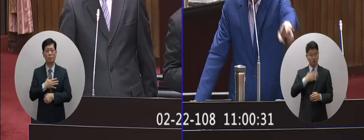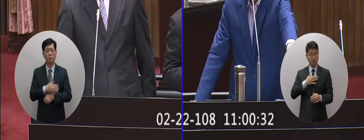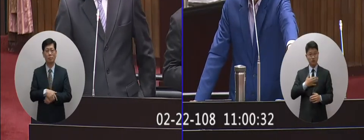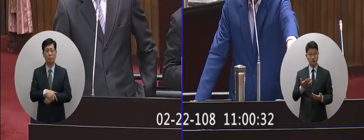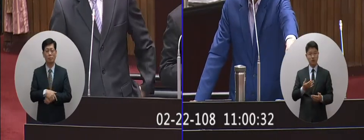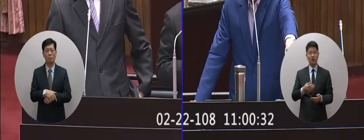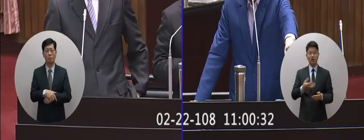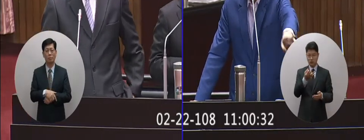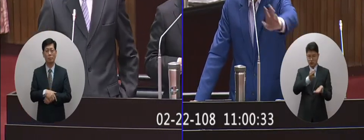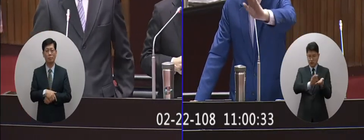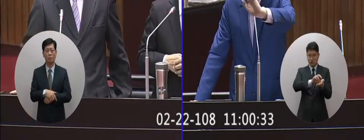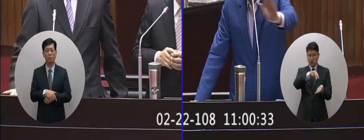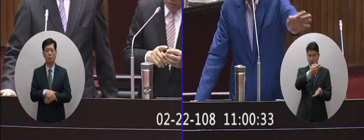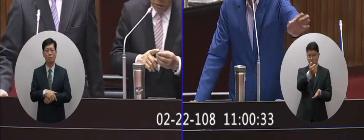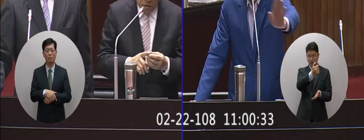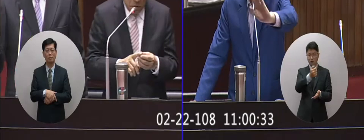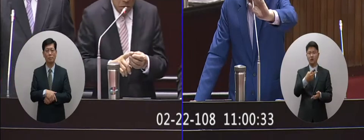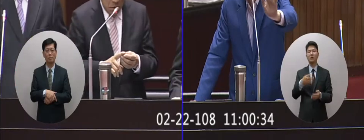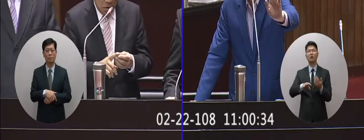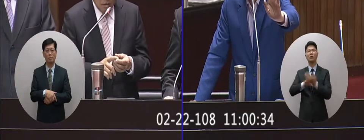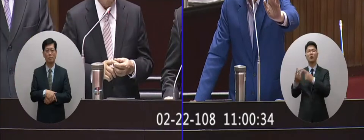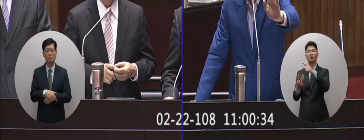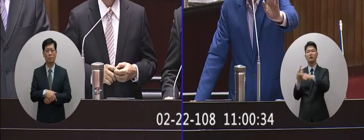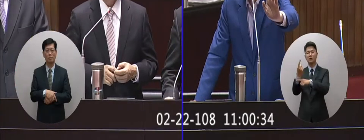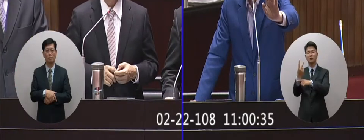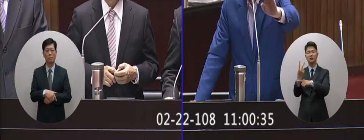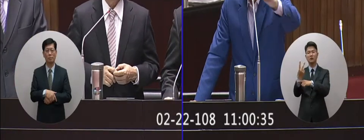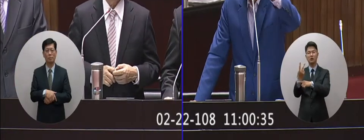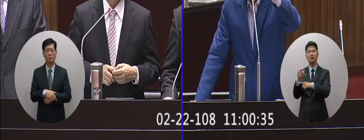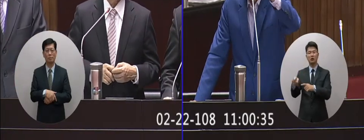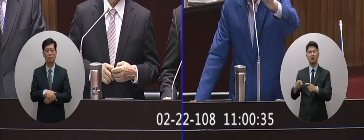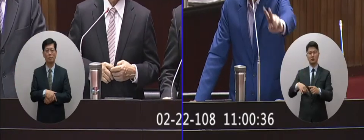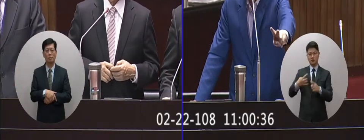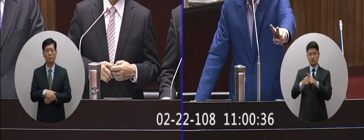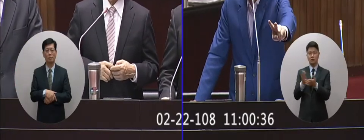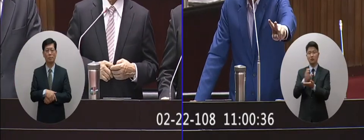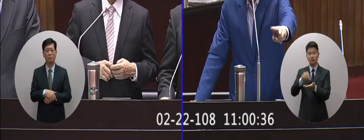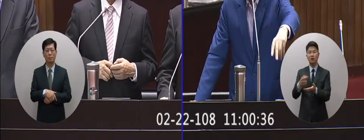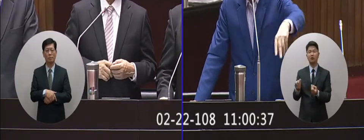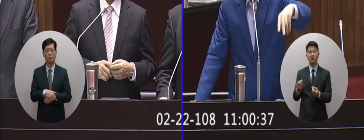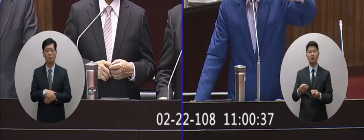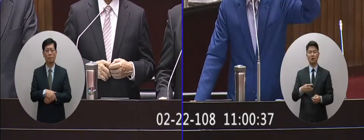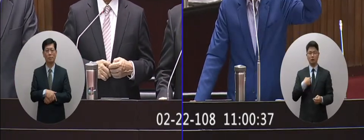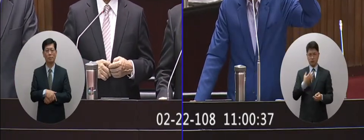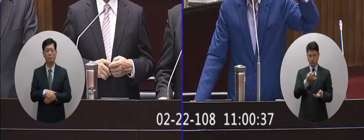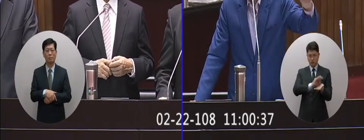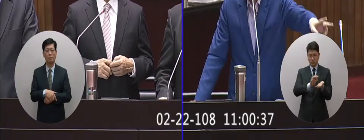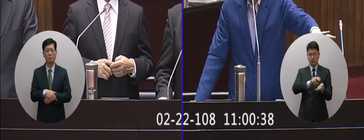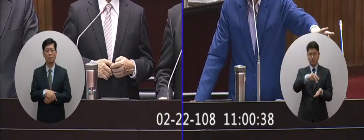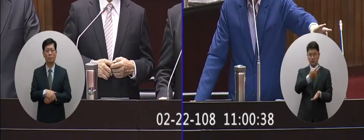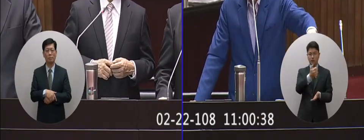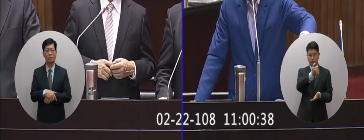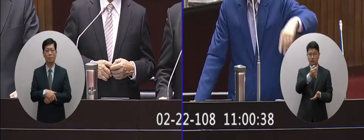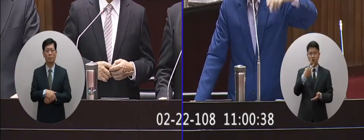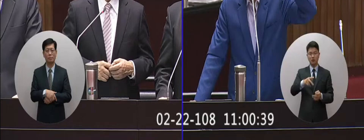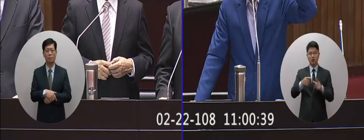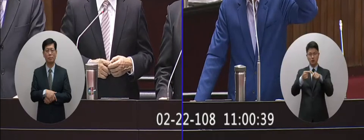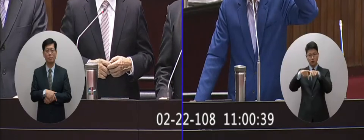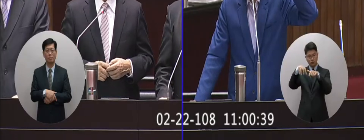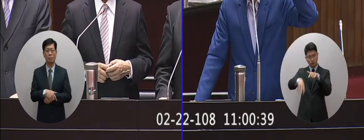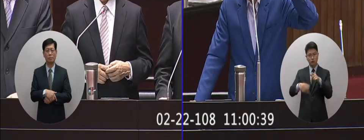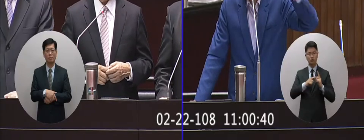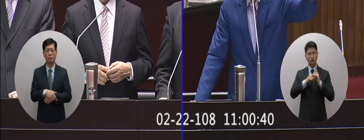花250块，因为有1/3人没有自然人凭证，要花250块，区公所跑两趟，明